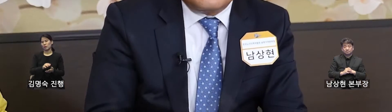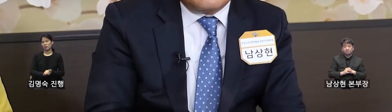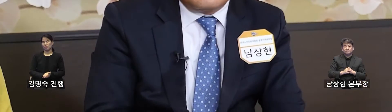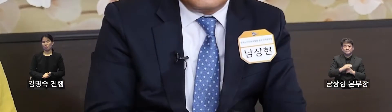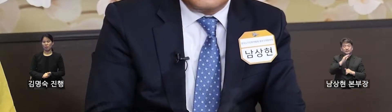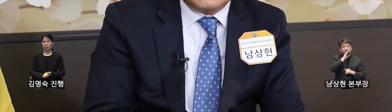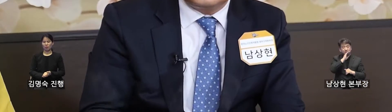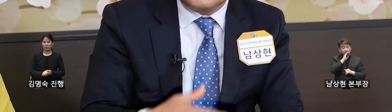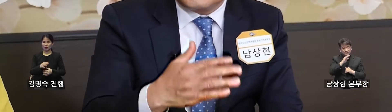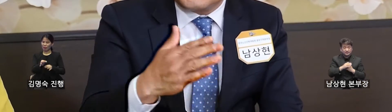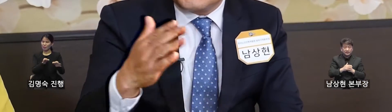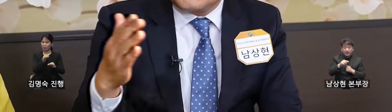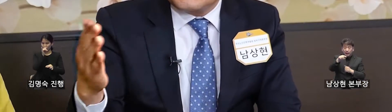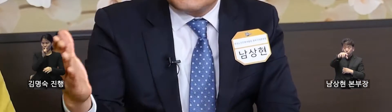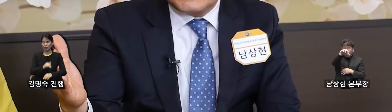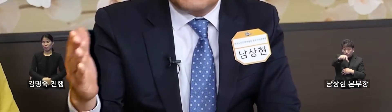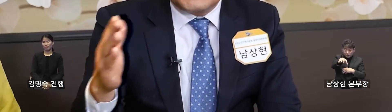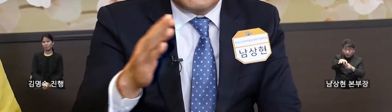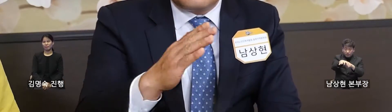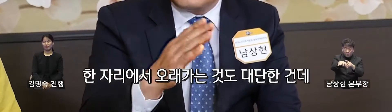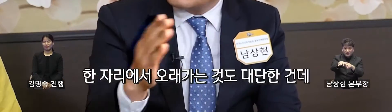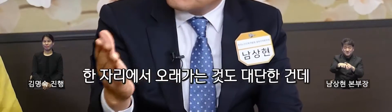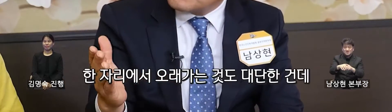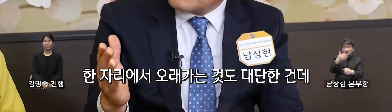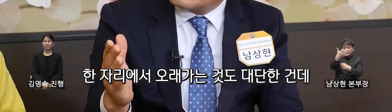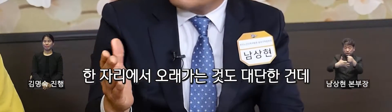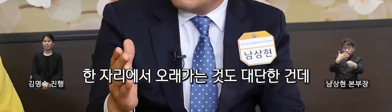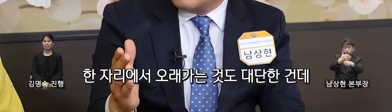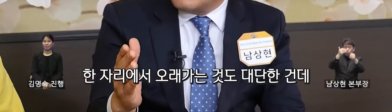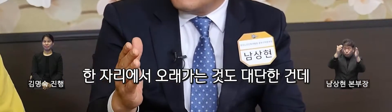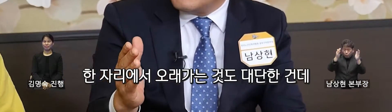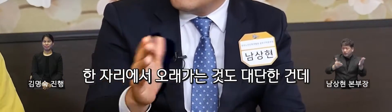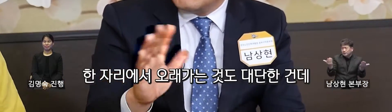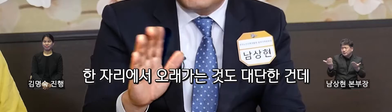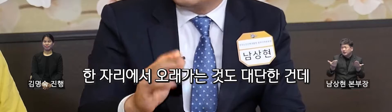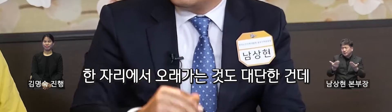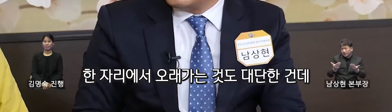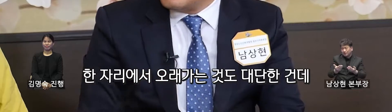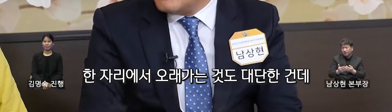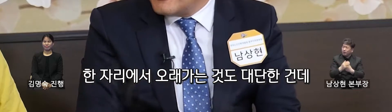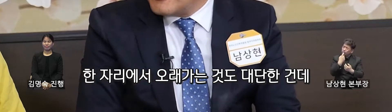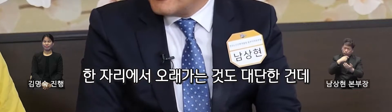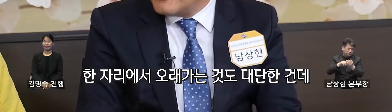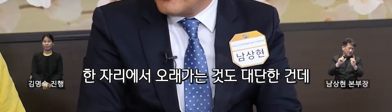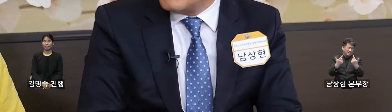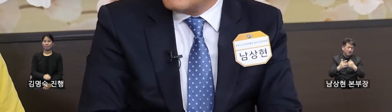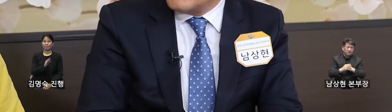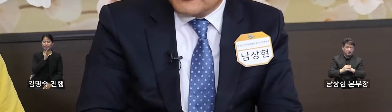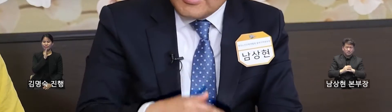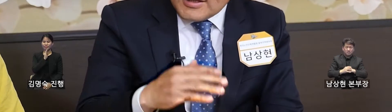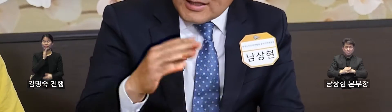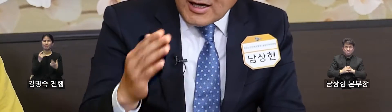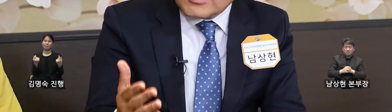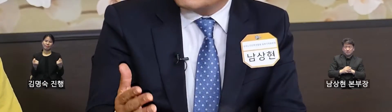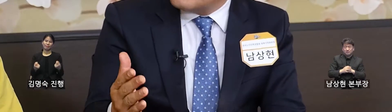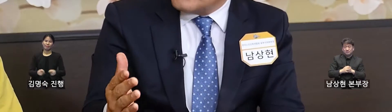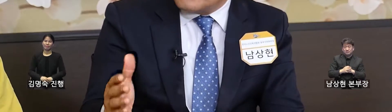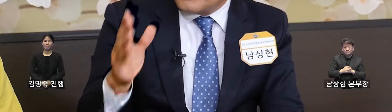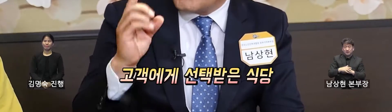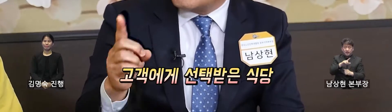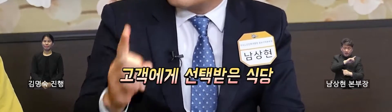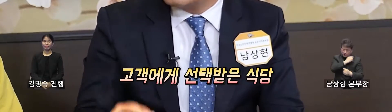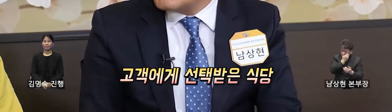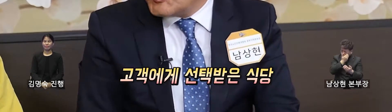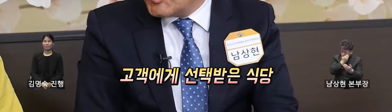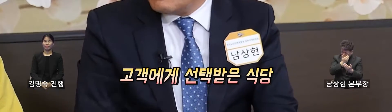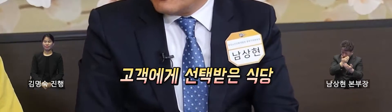오래도록. 그럼요. 예, 한 자리에서 19년 동안 한다는 게 쉬운 일이 아니에요. 그렇죠. 네, 가장 중요한